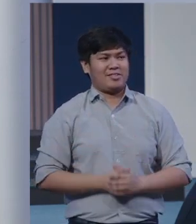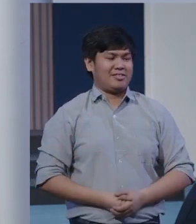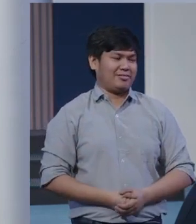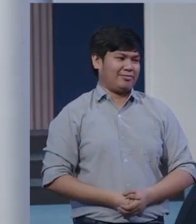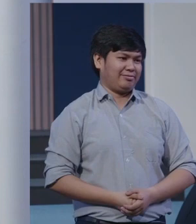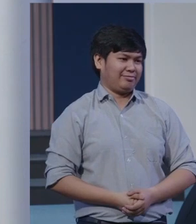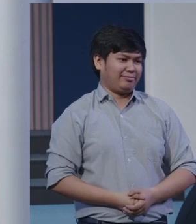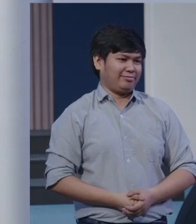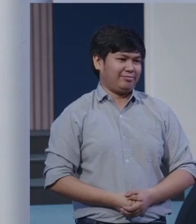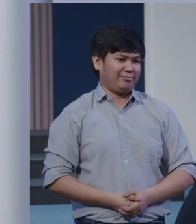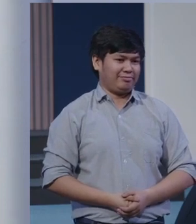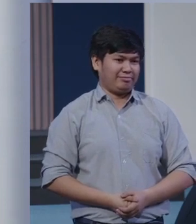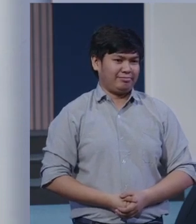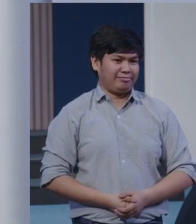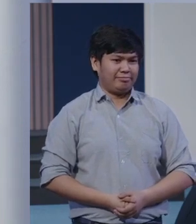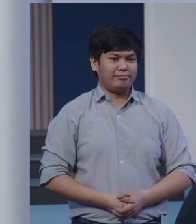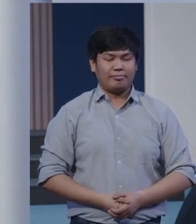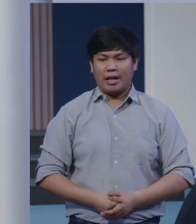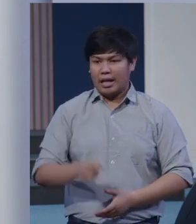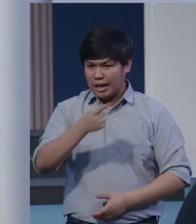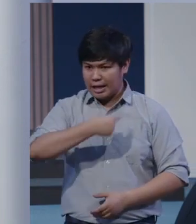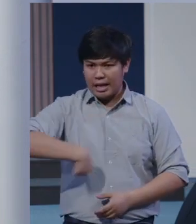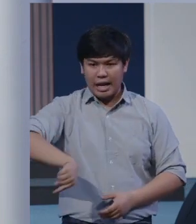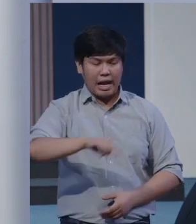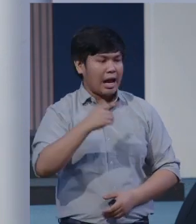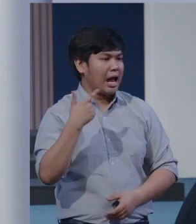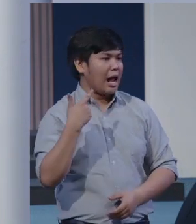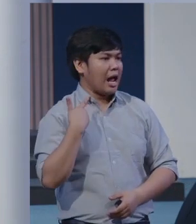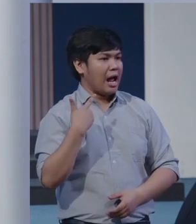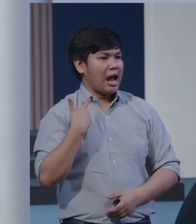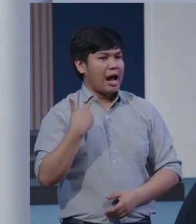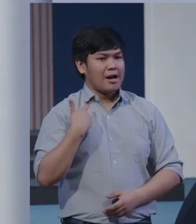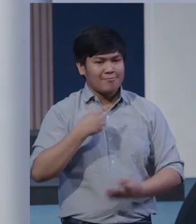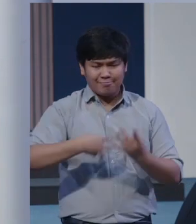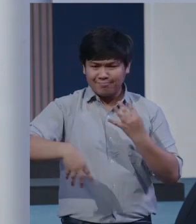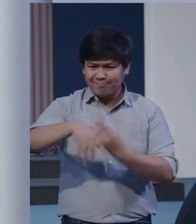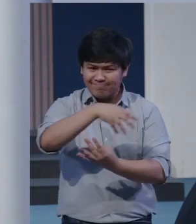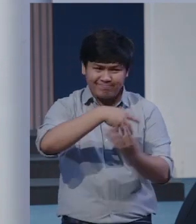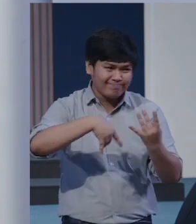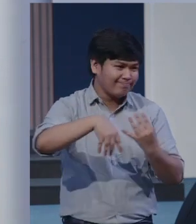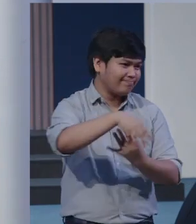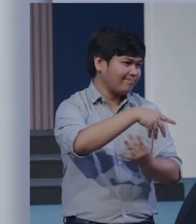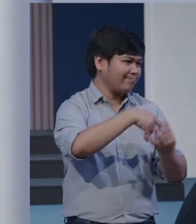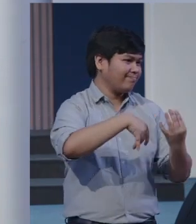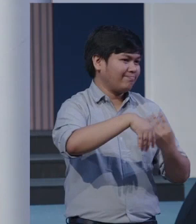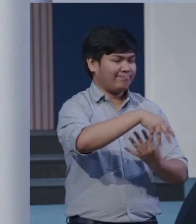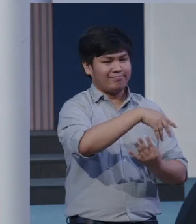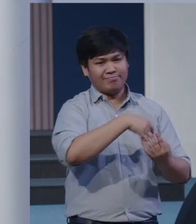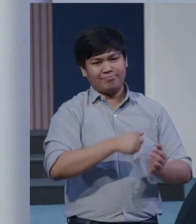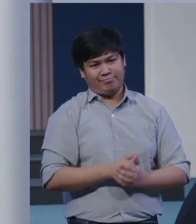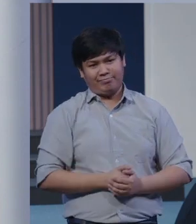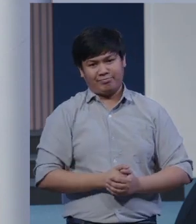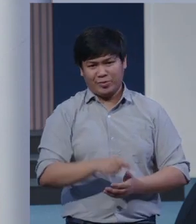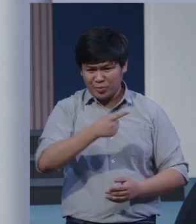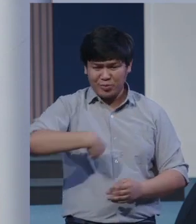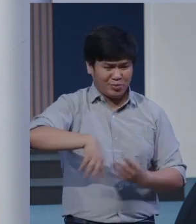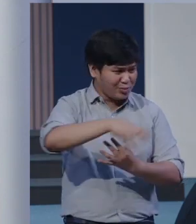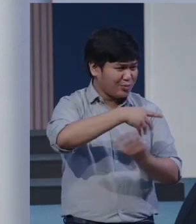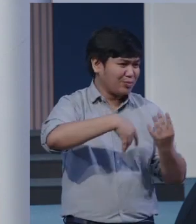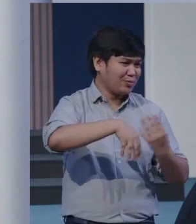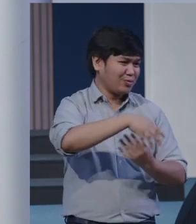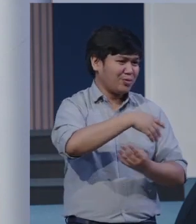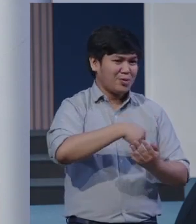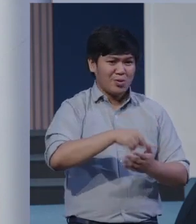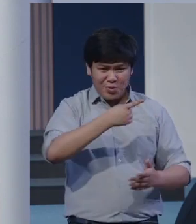live pangalawa meron tayong tunay na pakikibahagi sa isa't isa sabi sa ephesians 4:25 for we are